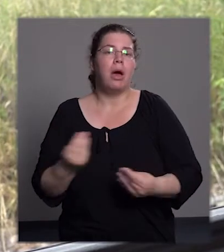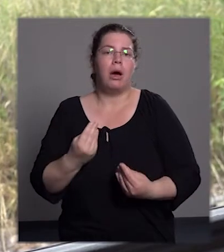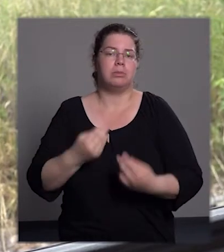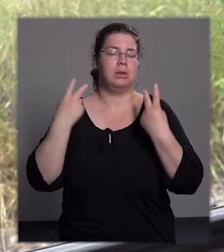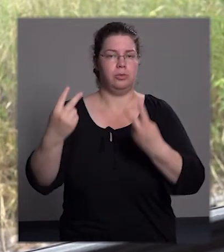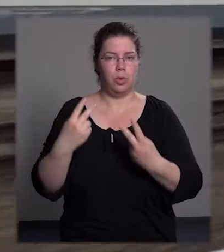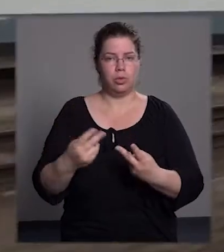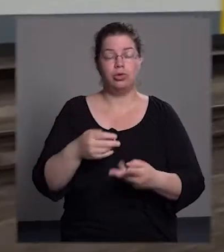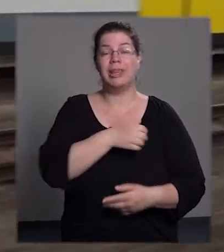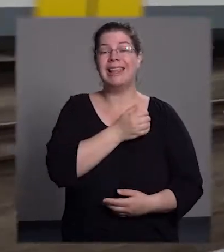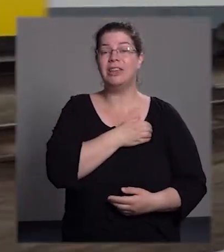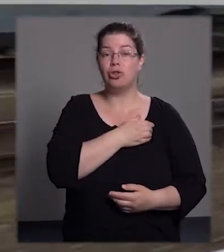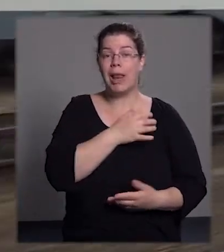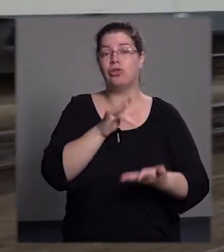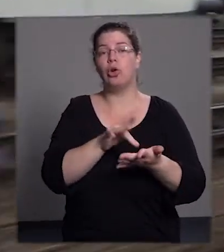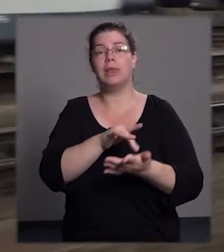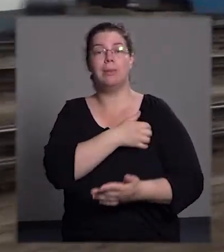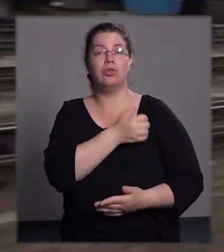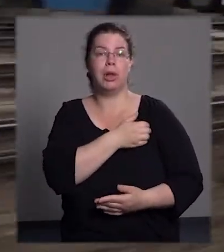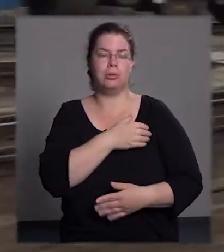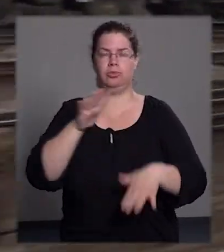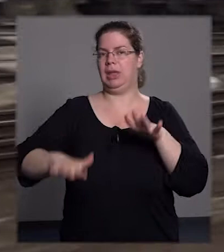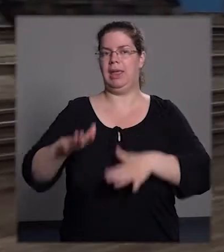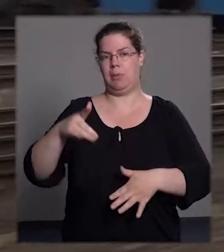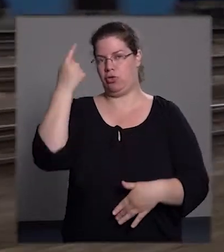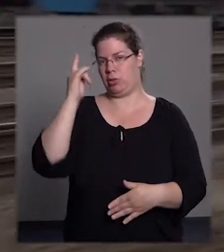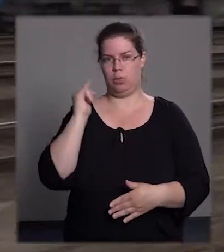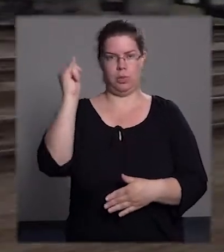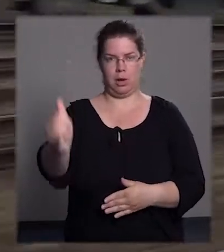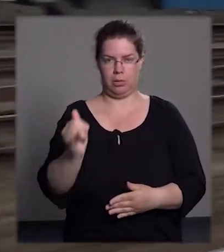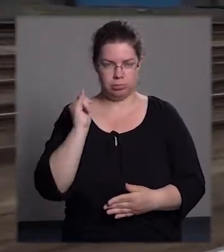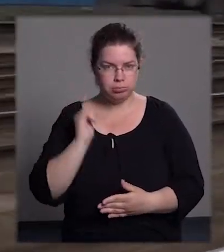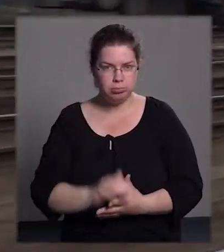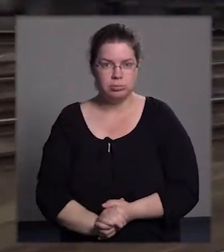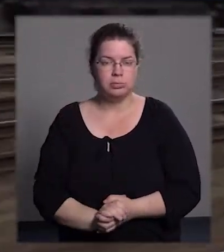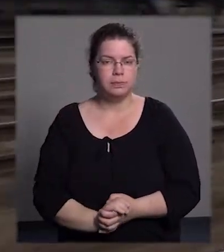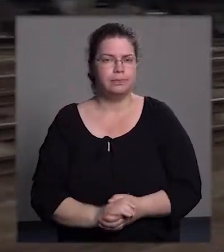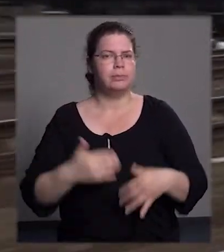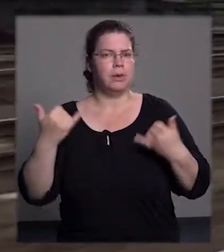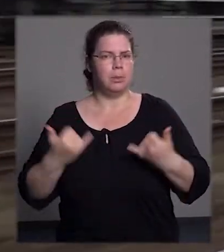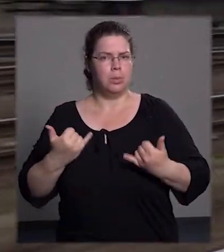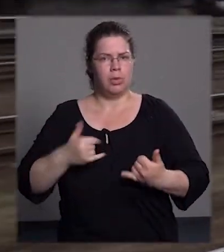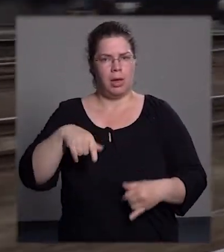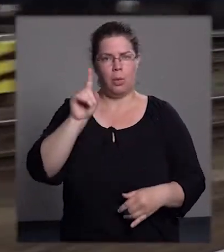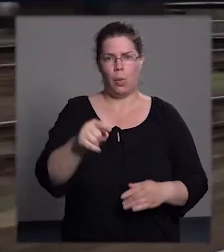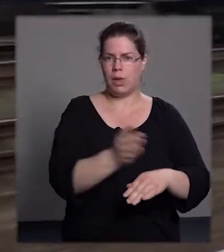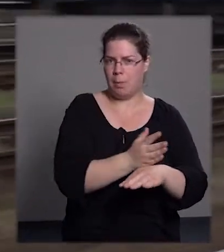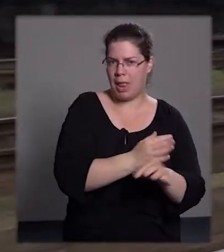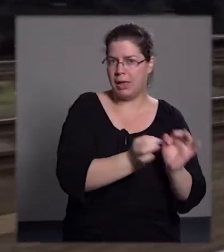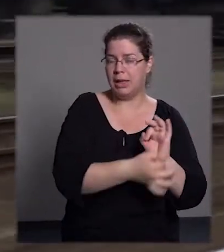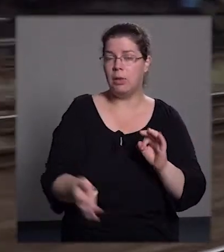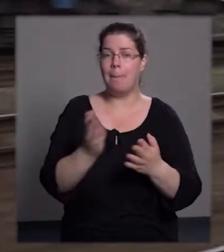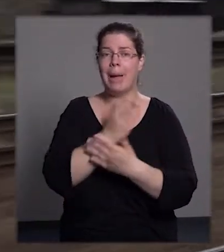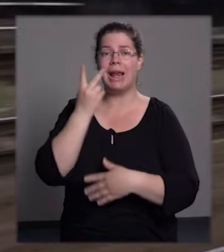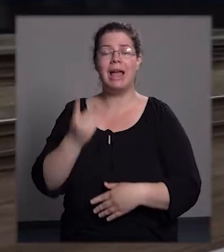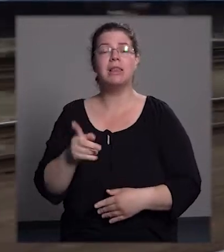fontos, hogy az iskolások, középiskolások kényelmesen be tudnak jutni. És akkor ugye most e hónap elejétől már az is látszik, hogy nem csak